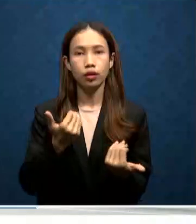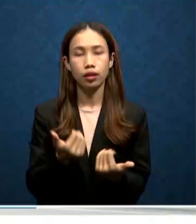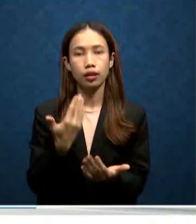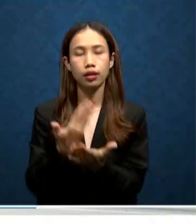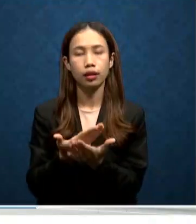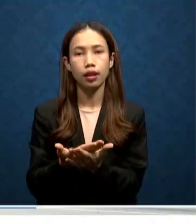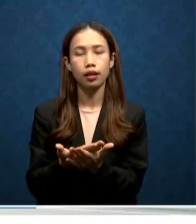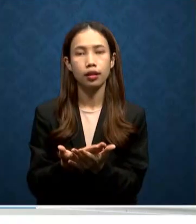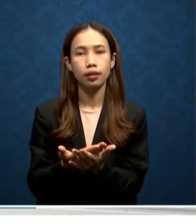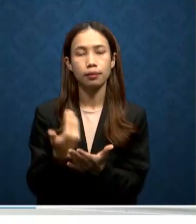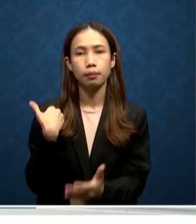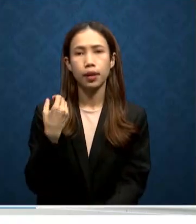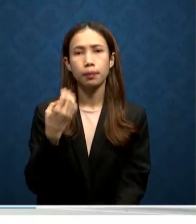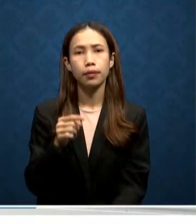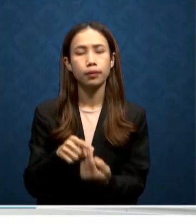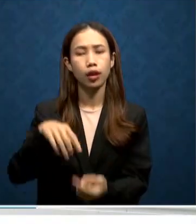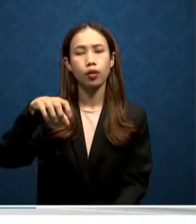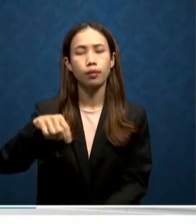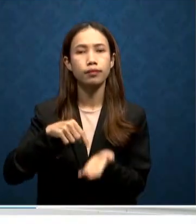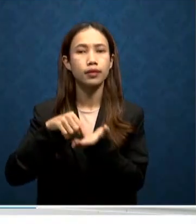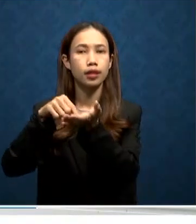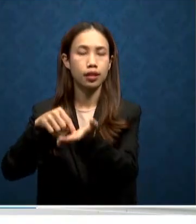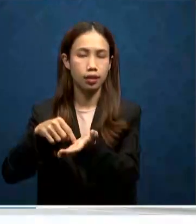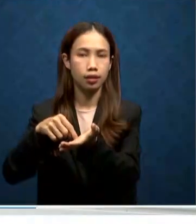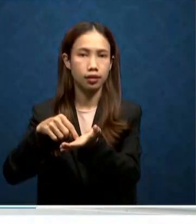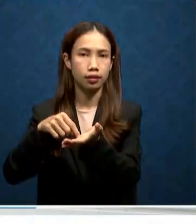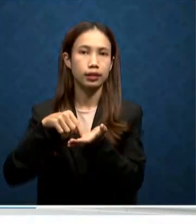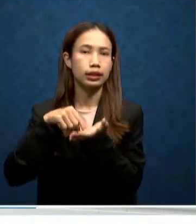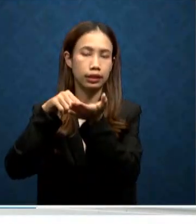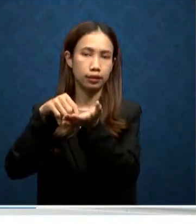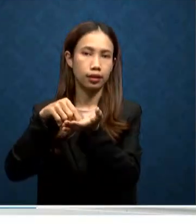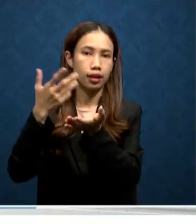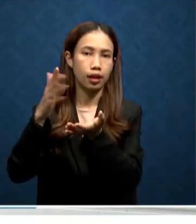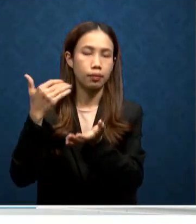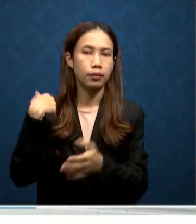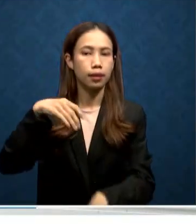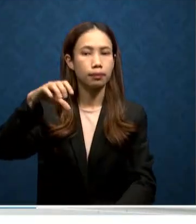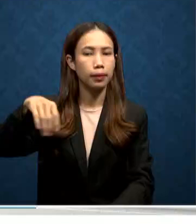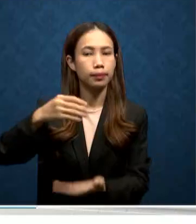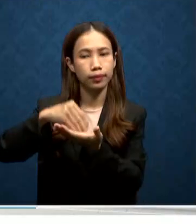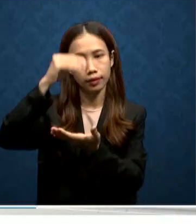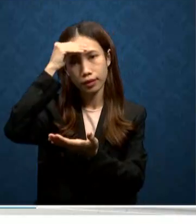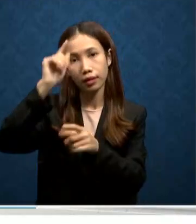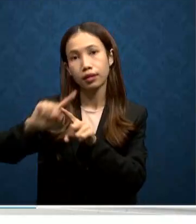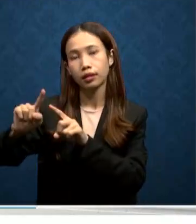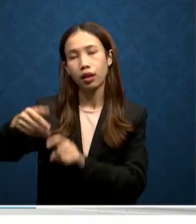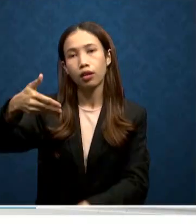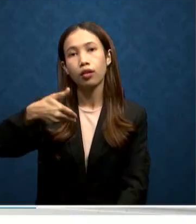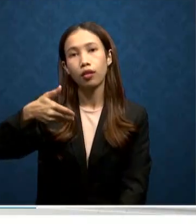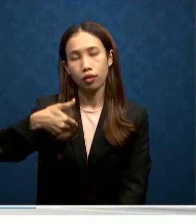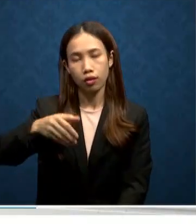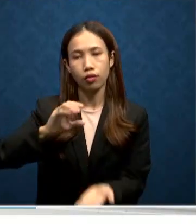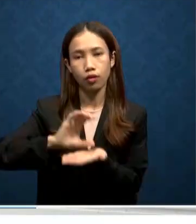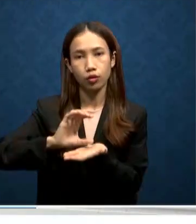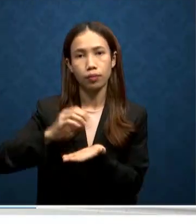ส่วนใหญ่ก็จะเป็นกรมเสนอหน่วงานภายในกรมเสนอแล้วก็ยังมีสถาบันการศึกษาต่างๆขอมานะครับก็